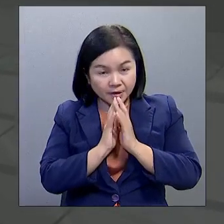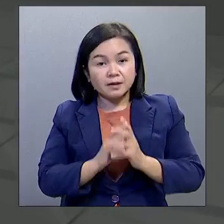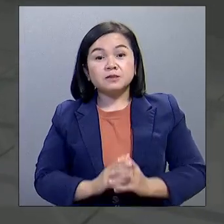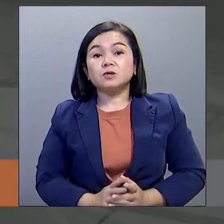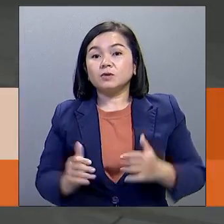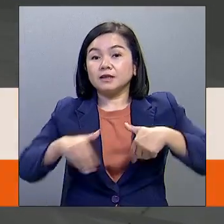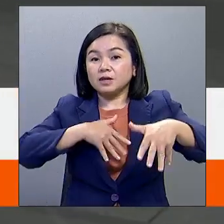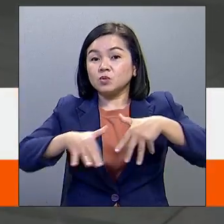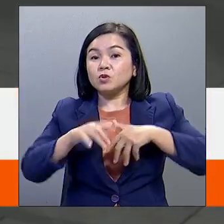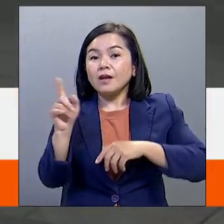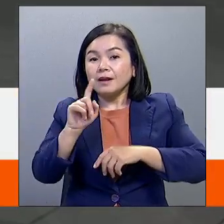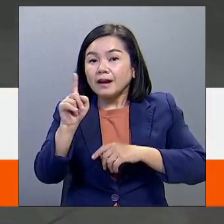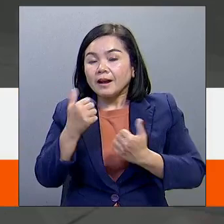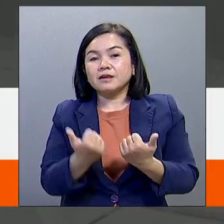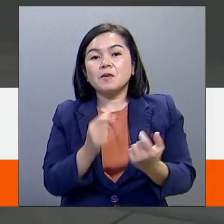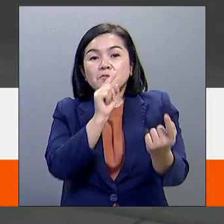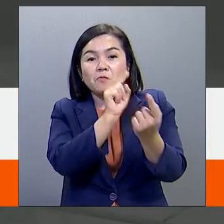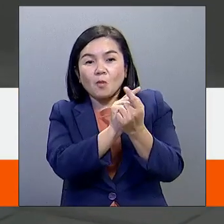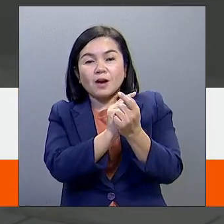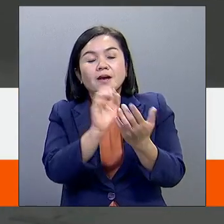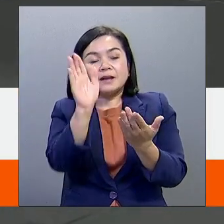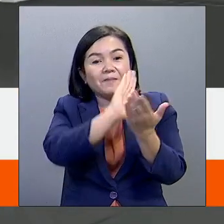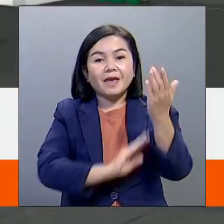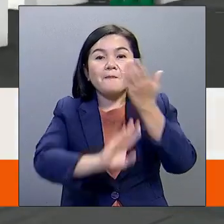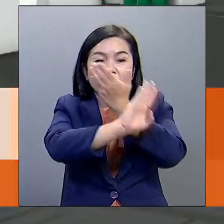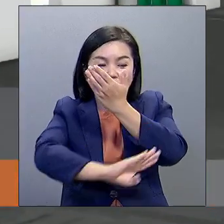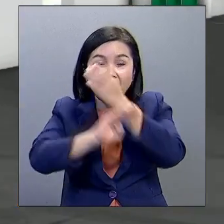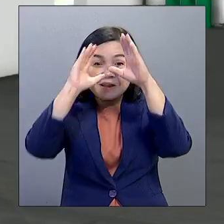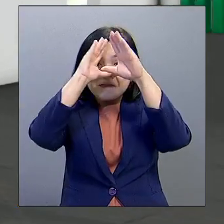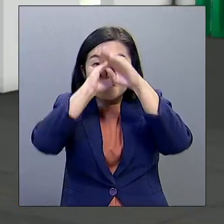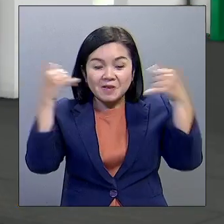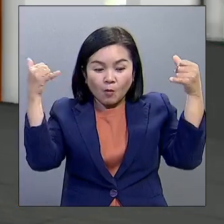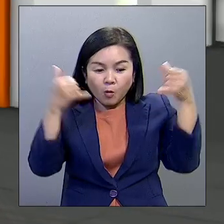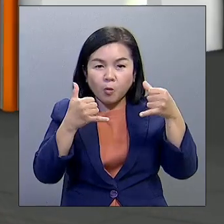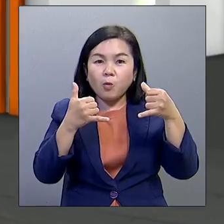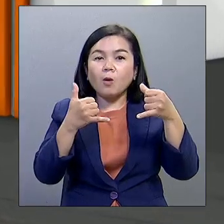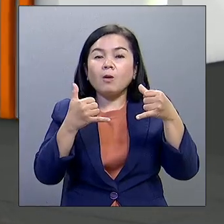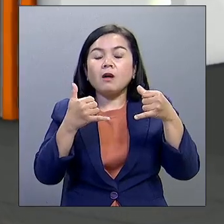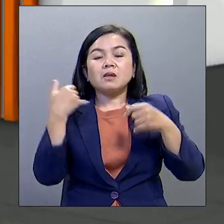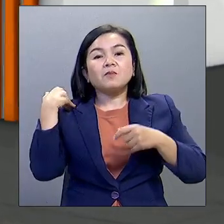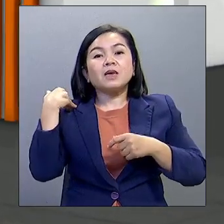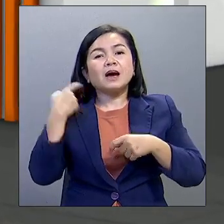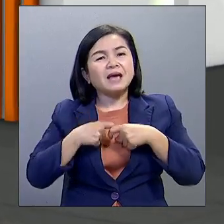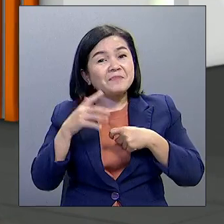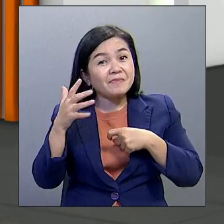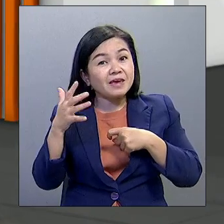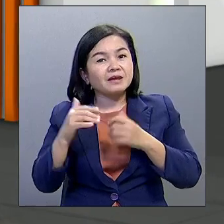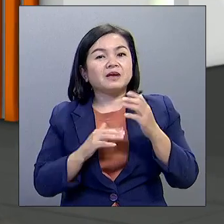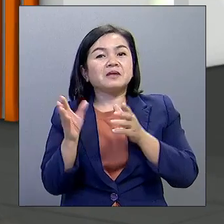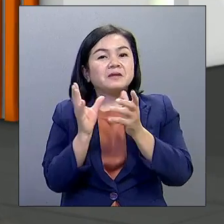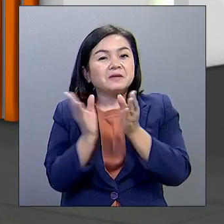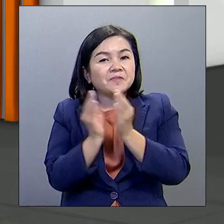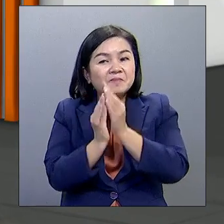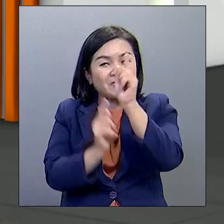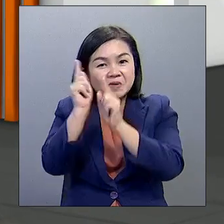สวัสดีค่ะคุณผู้ชมคะถึงแม้ว่าการเจอกับบรูไนในค่ำวันนี้จะเป็นงานที่ไม่ยากเพราะว่าสถิติของไทยก็เหนือกว่ามากนะคะ